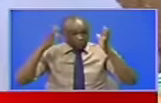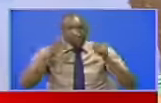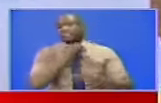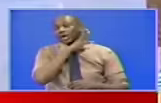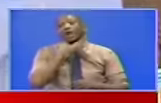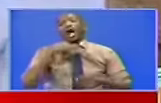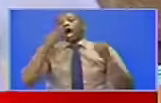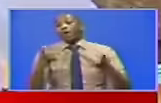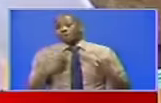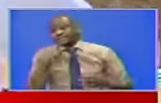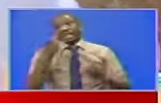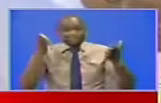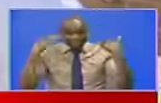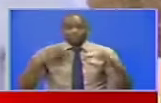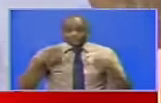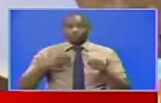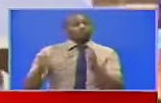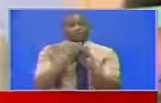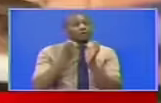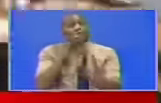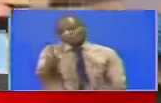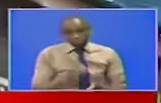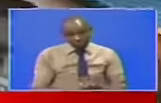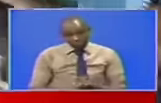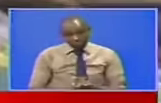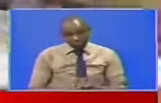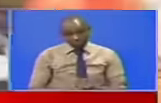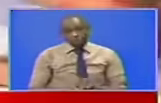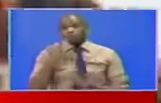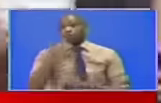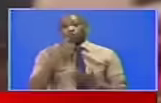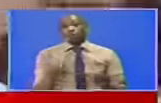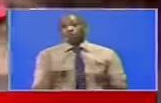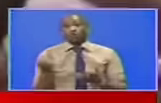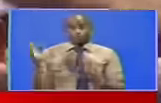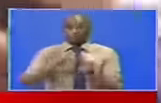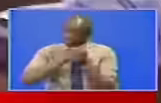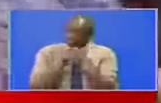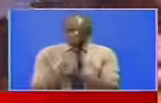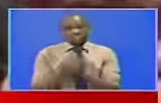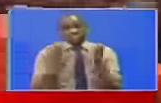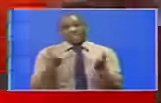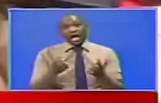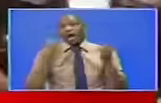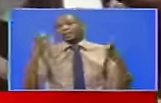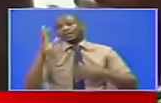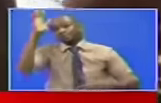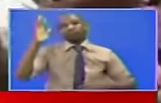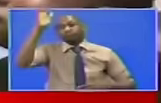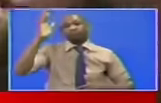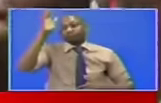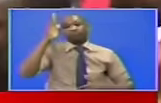Wangapi wanasema Wameru hawezi kubaki nyuma katika msumuo huu wa kuleta mabadiliko Kenya? Hebu tuone kwa